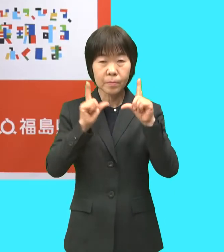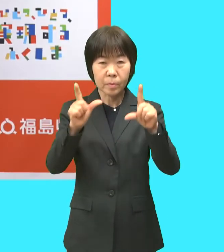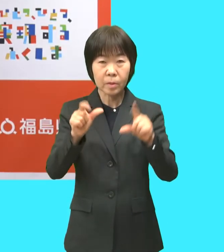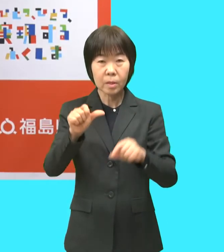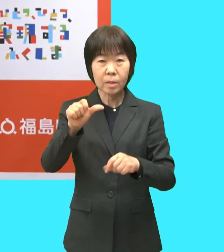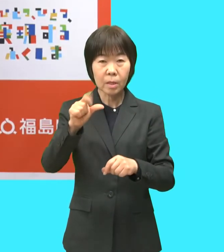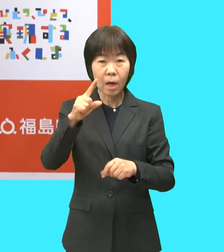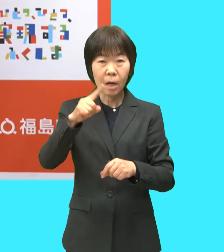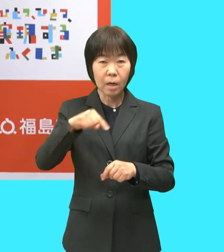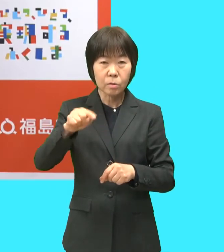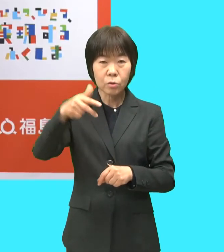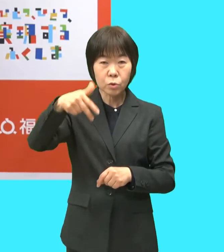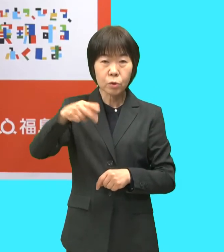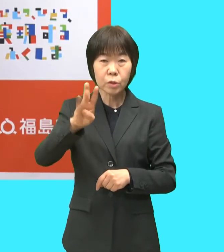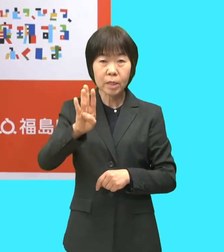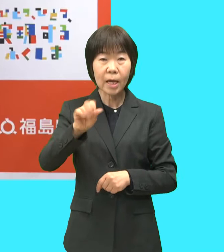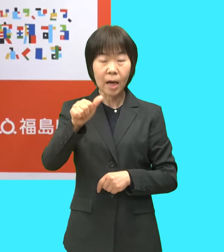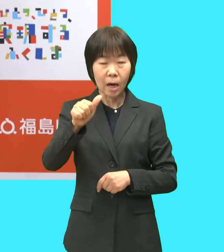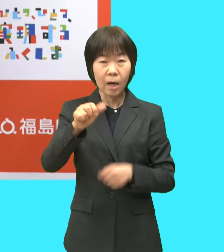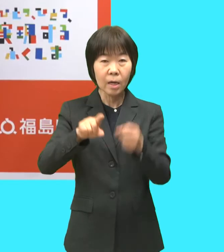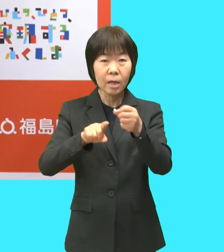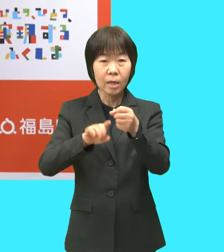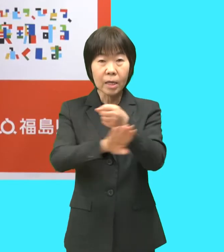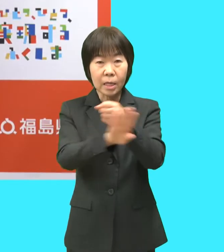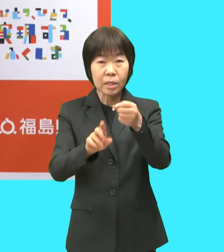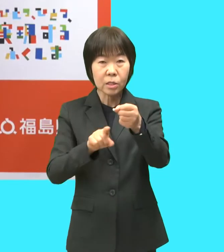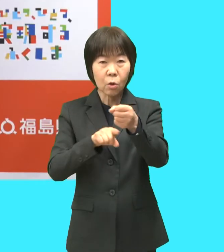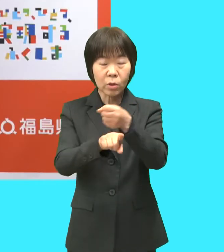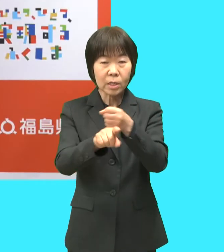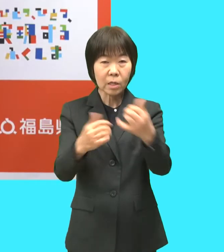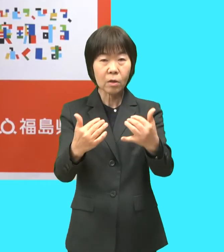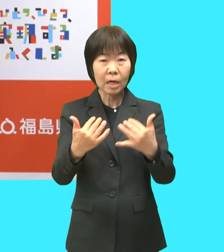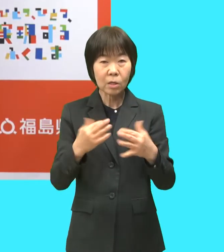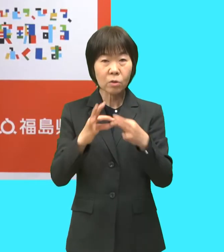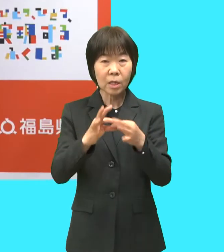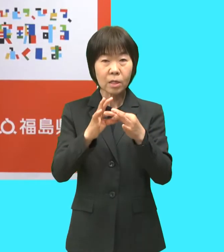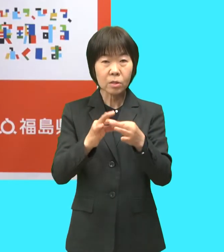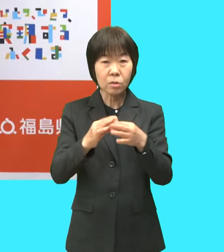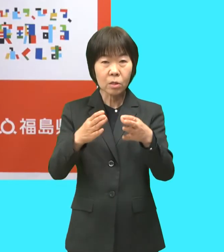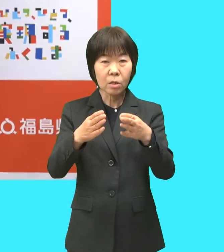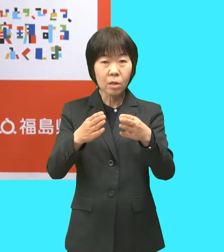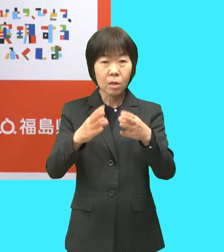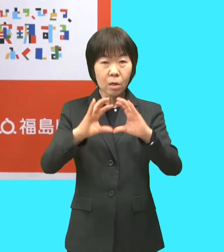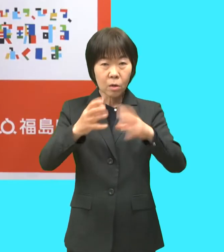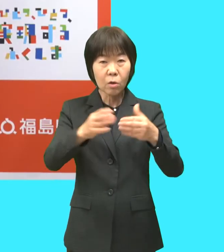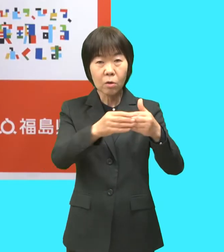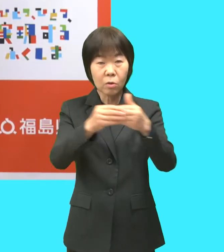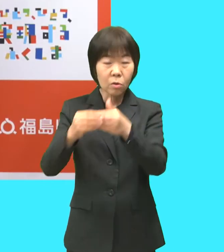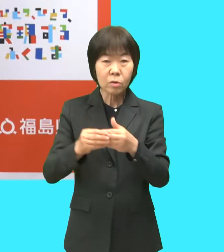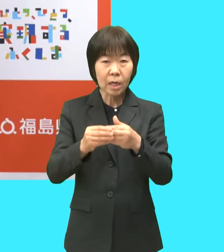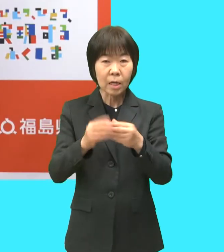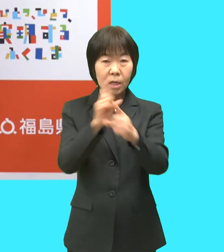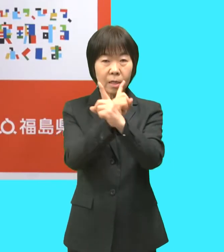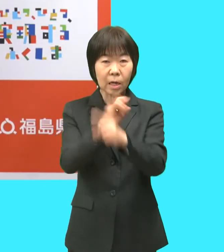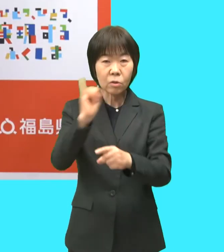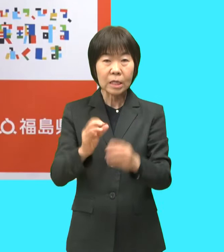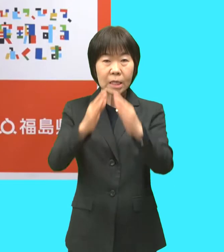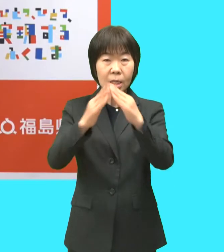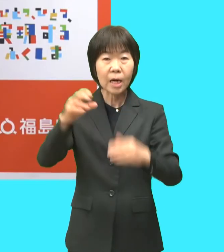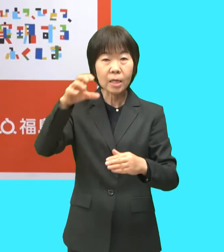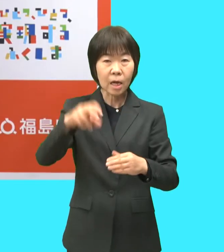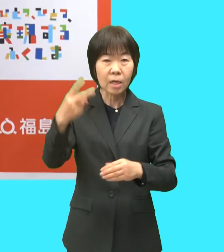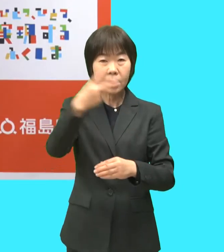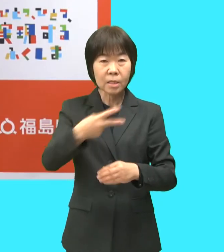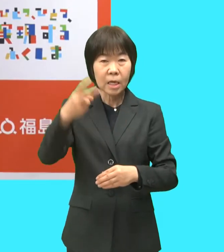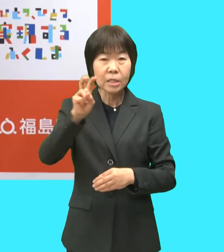アンスケア原子放射線の影響に関する国連科学委員会が2020